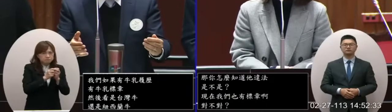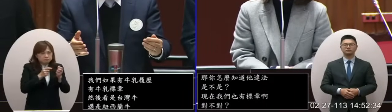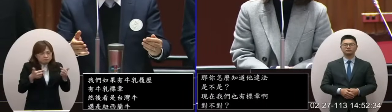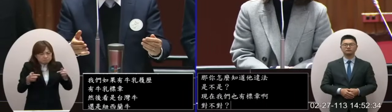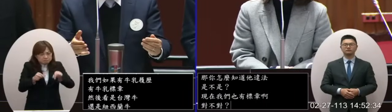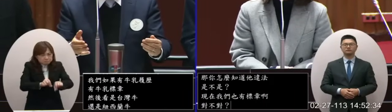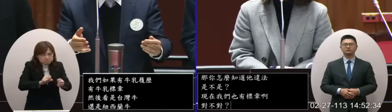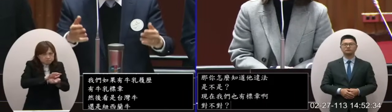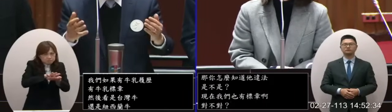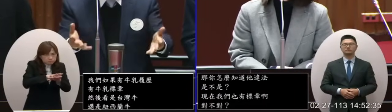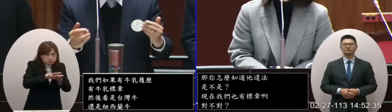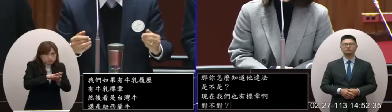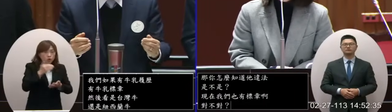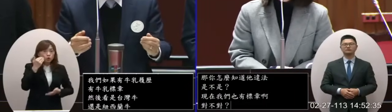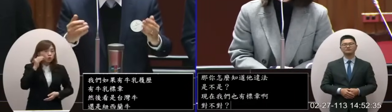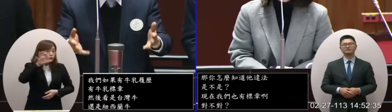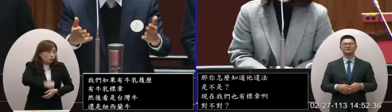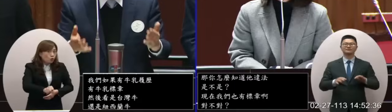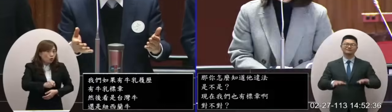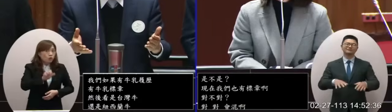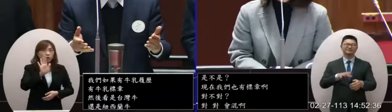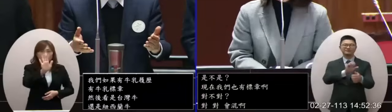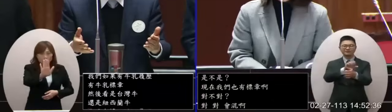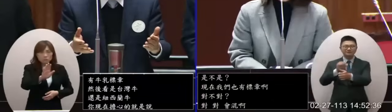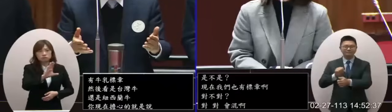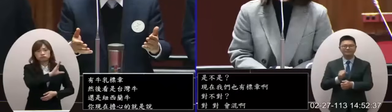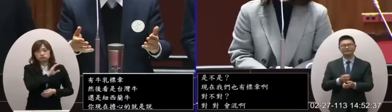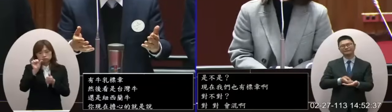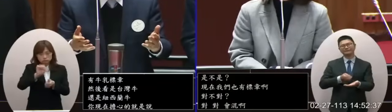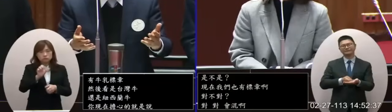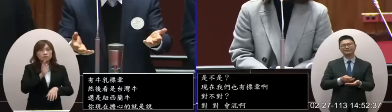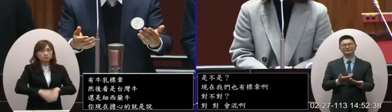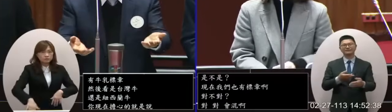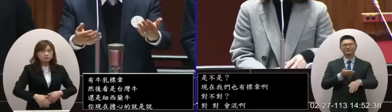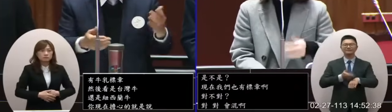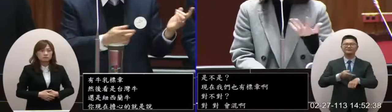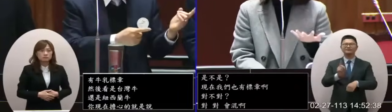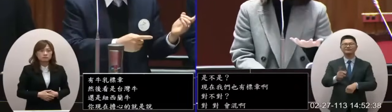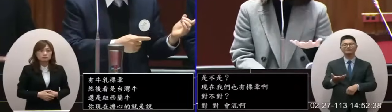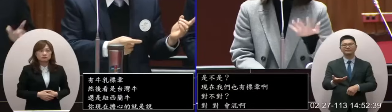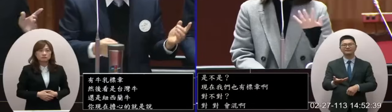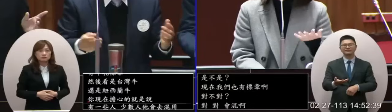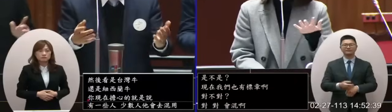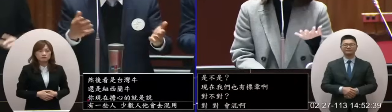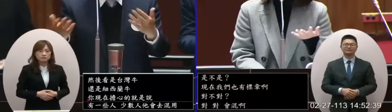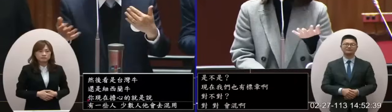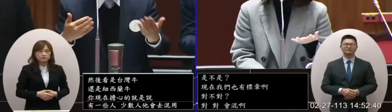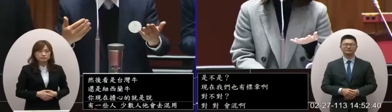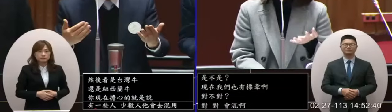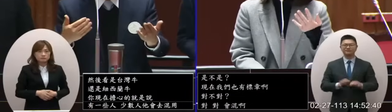然就处罚。 问题是怎么抓？问题是怎么抓？ 对， 是不是？